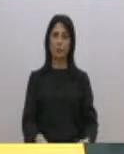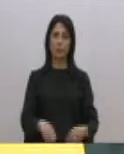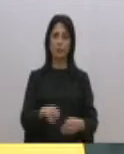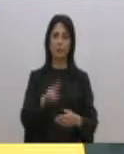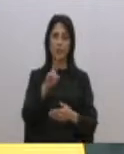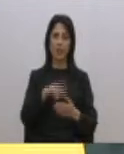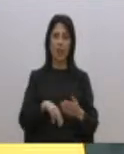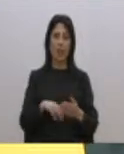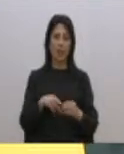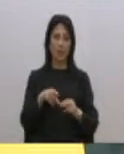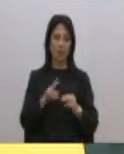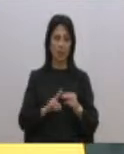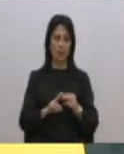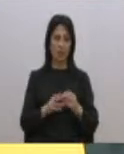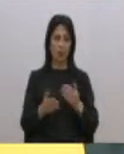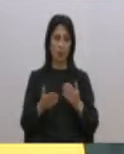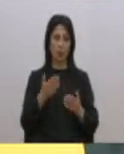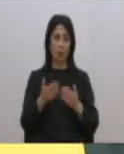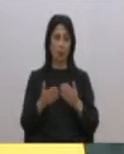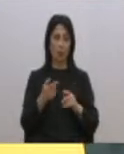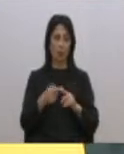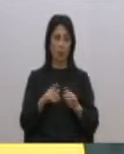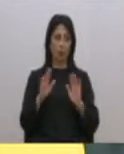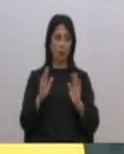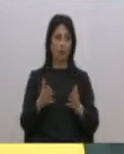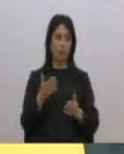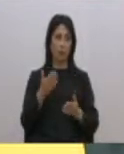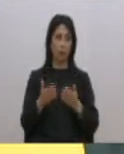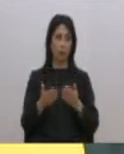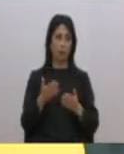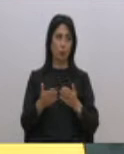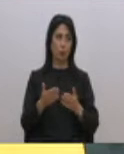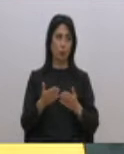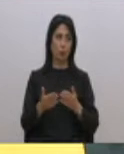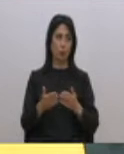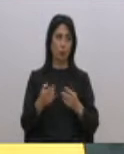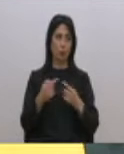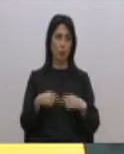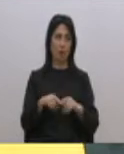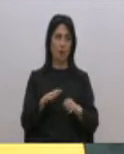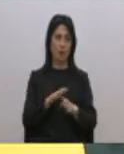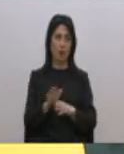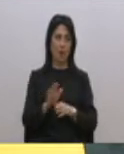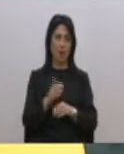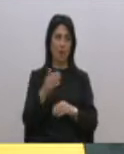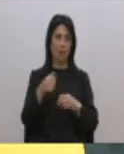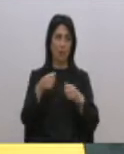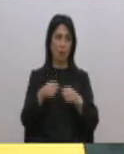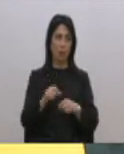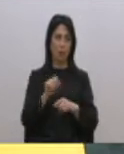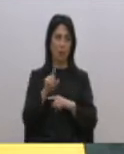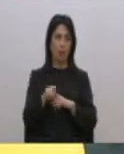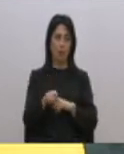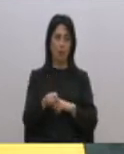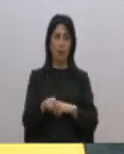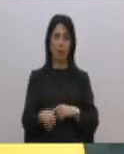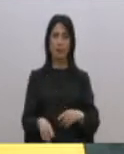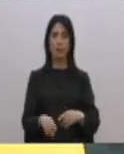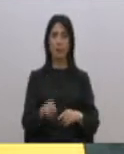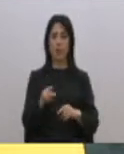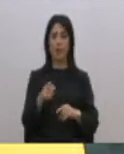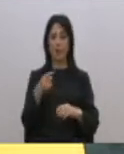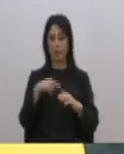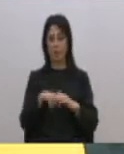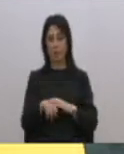აკრედიტაციის შეწყვეტა და თუ იმ შემთხვევაში თუ ორგანიზაცია არ ასრულებს უფლებამოვალეობას,